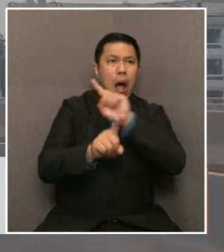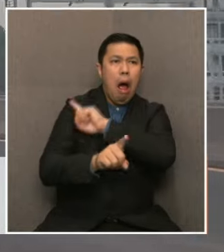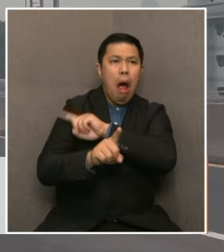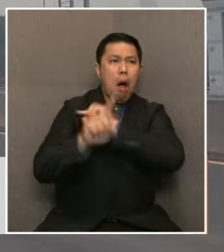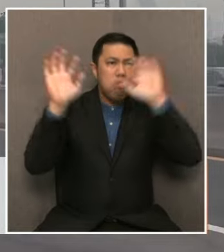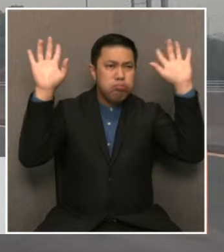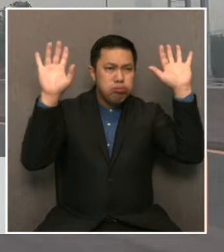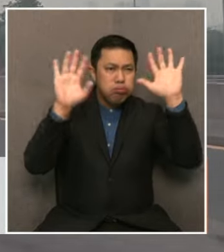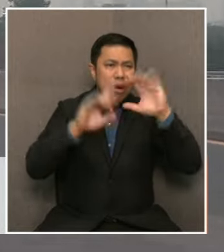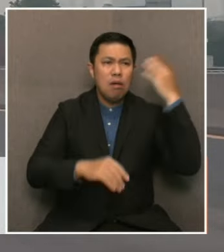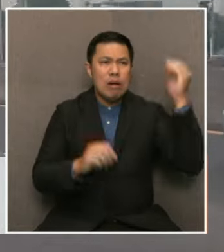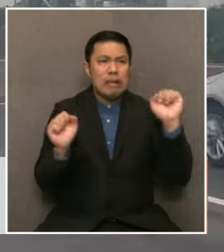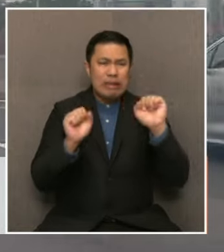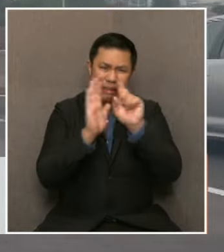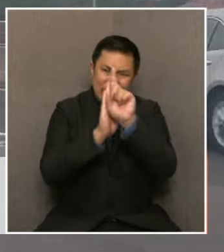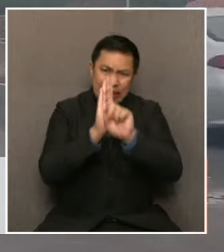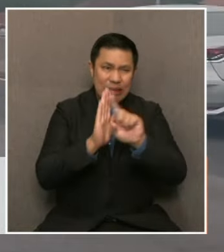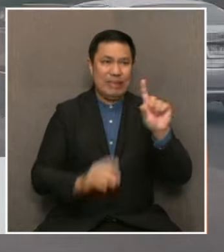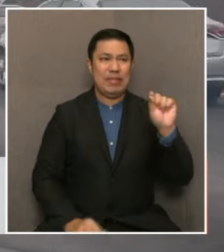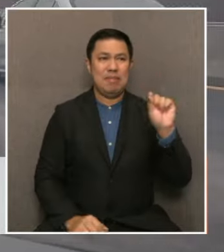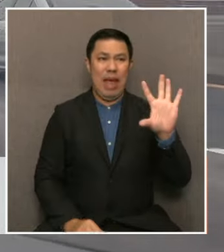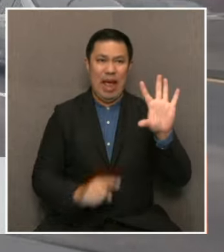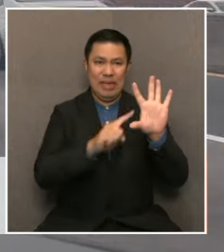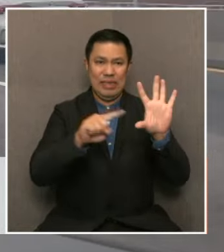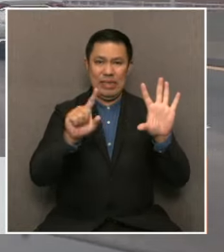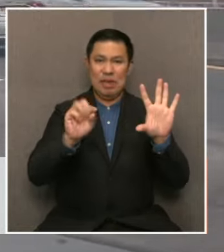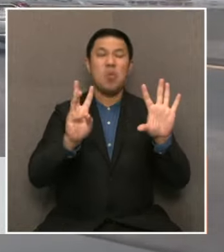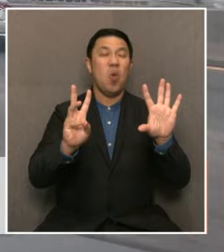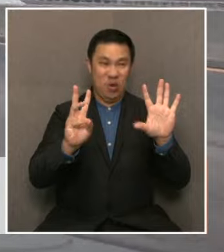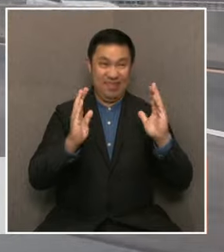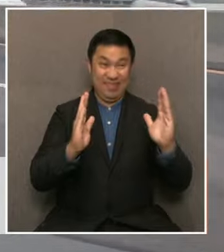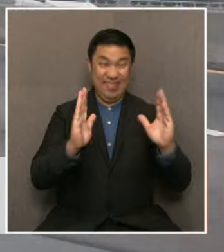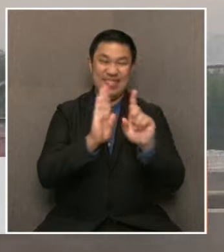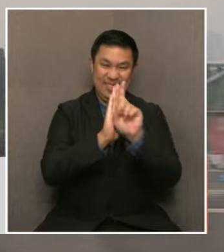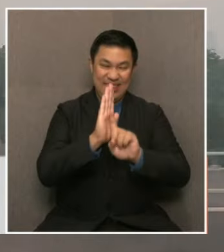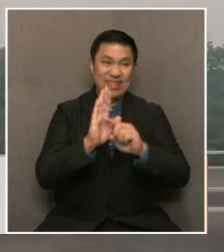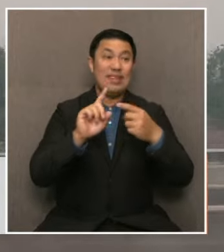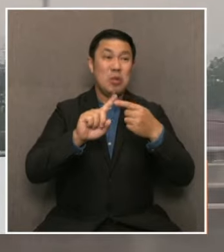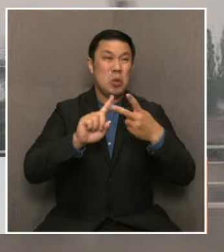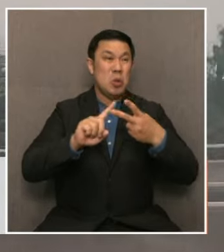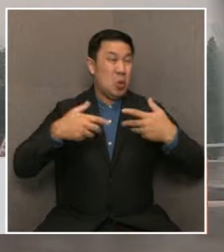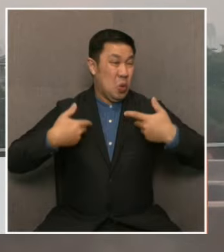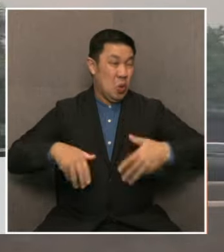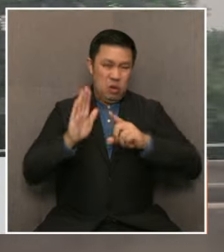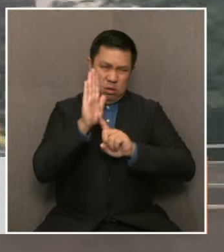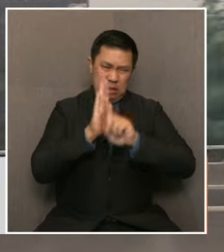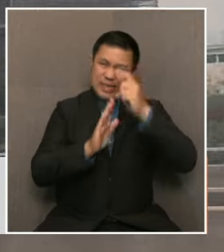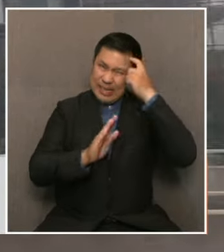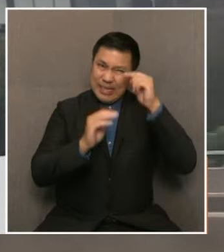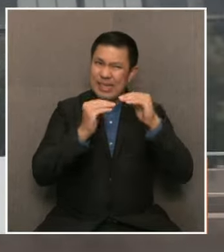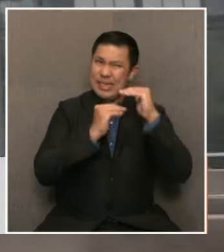บายครับอุณหภูมิต่ำสุดเนี่ย25-26องศาเซลเซียสส่วนอุณหภูมิสูงสุดเนี่ยคาดว่าจะอยู่